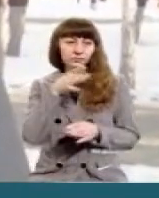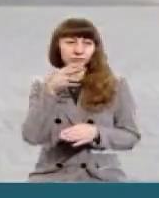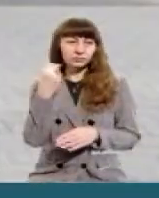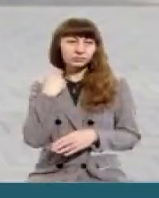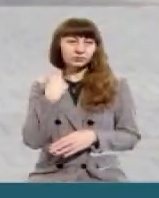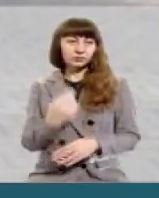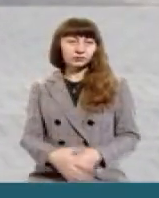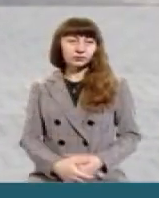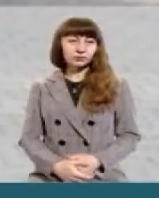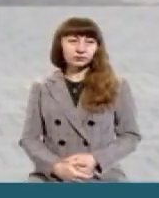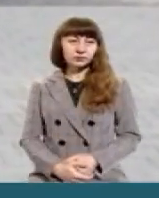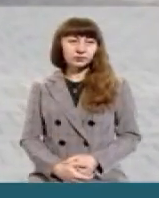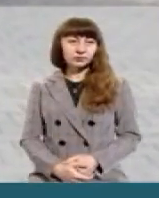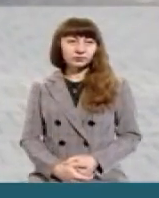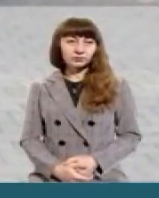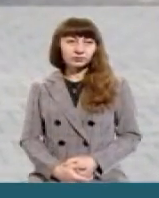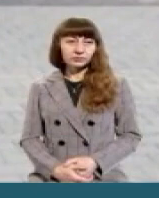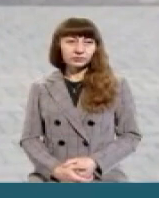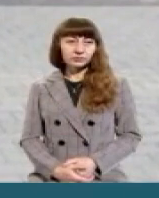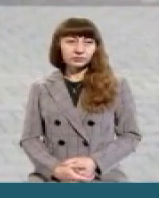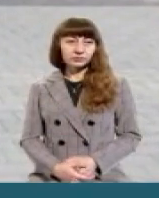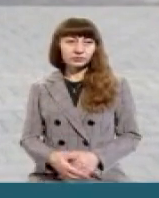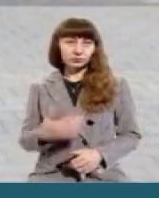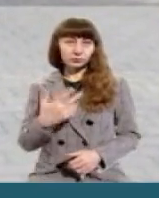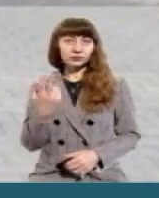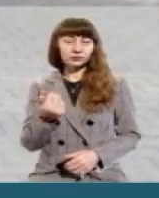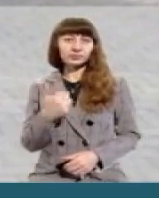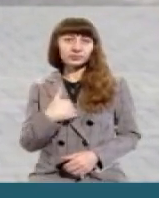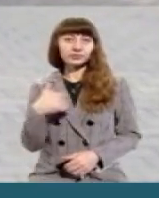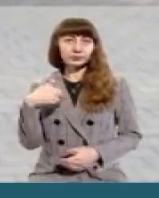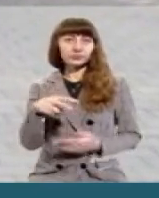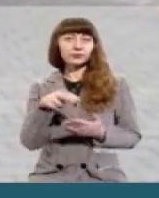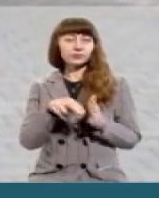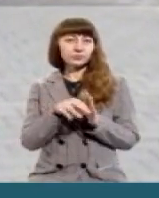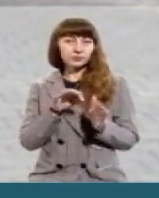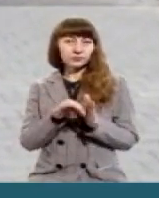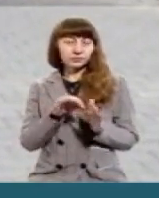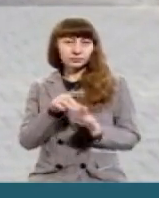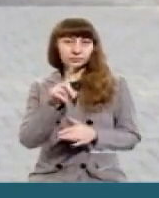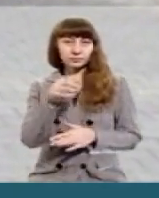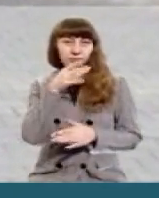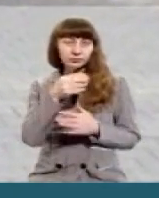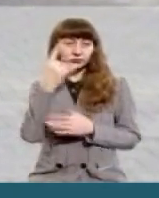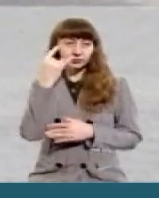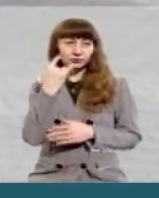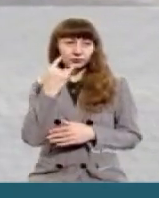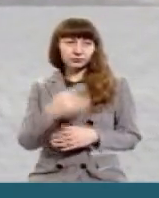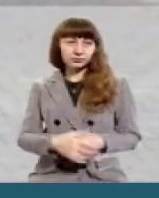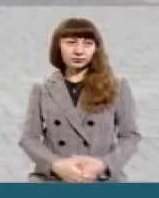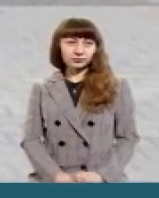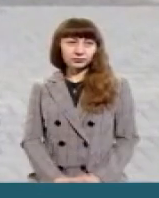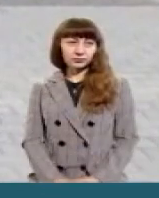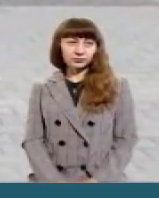атқарам. Қазақстаным үшін сайлауға барамын. Енді жыл сайлау болған сайын қарсылығым жоқ,